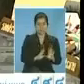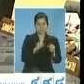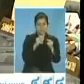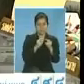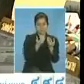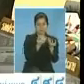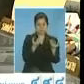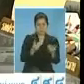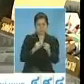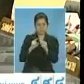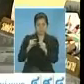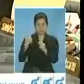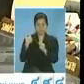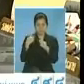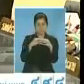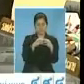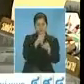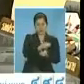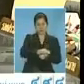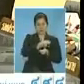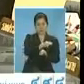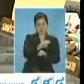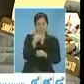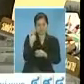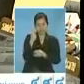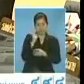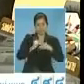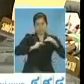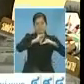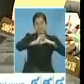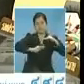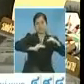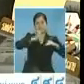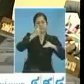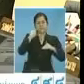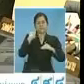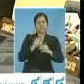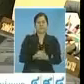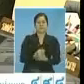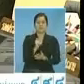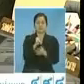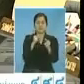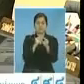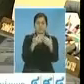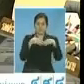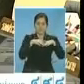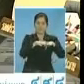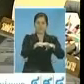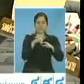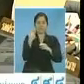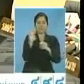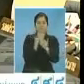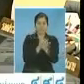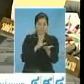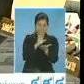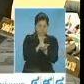แหล่งวัตถุดิบโดยเฉพาะภาคการเกษตรที่เราต้องพัฒนามากขึ้นยังไม่ถูกเชื่อมโยงไปสู่แหล่งส่งออกแน่นอนต้นทุนค่าใช้จ่